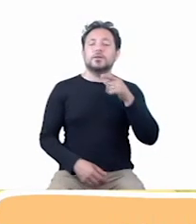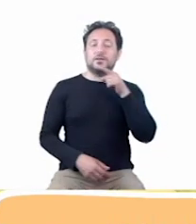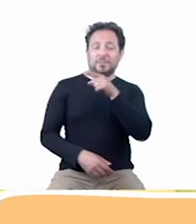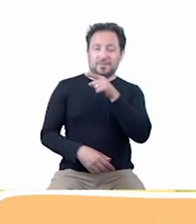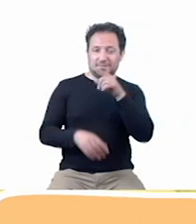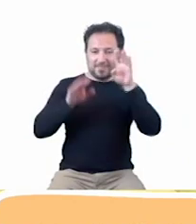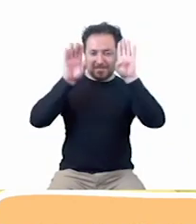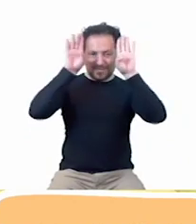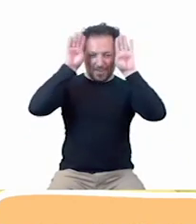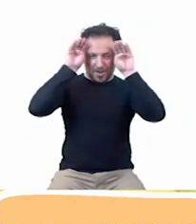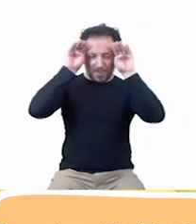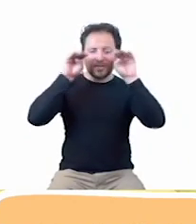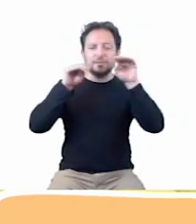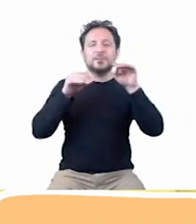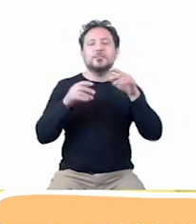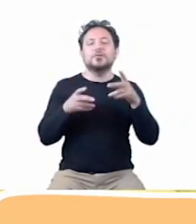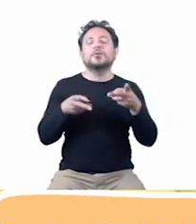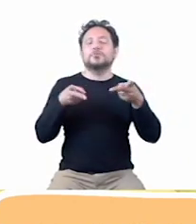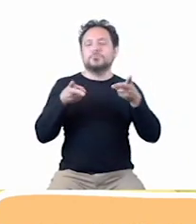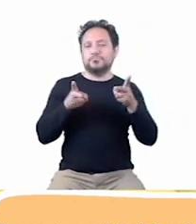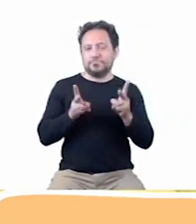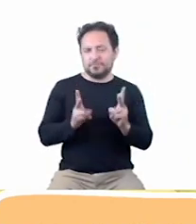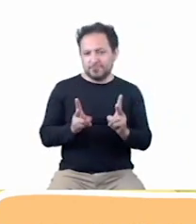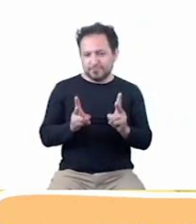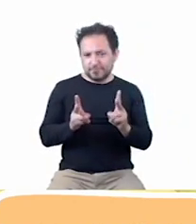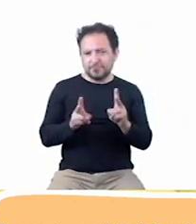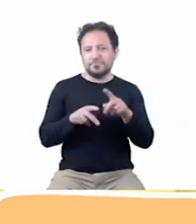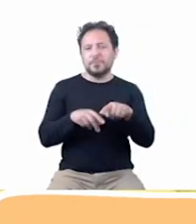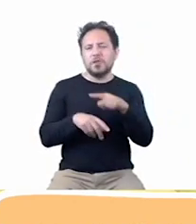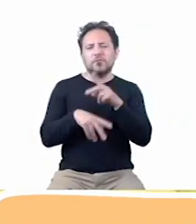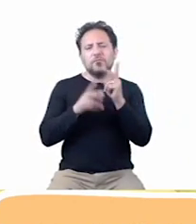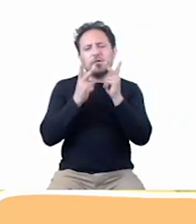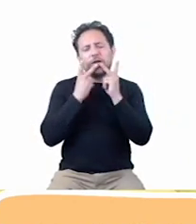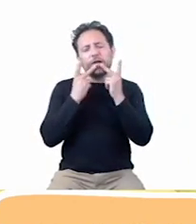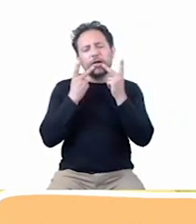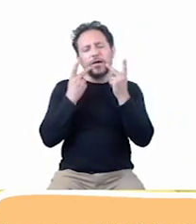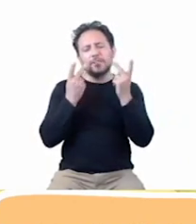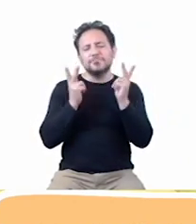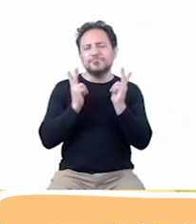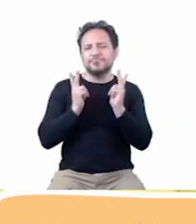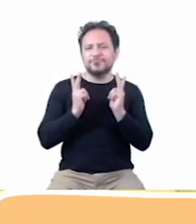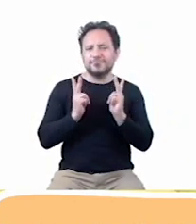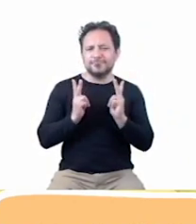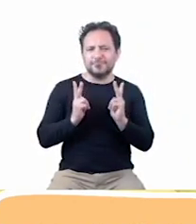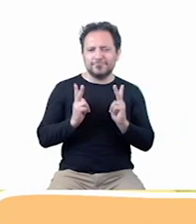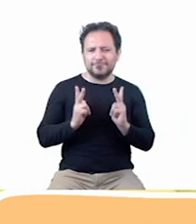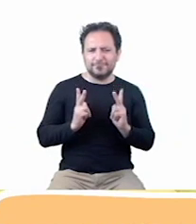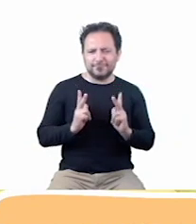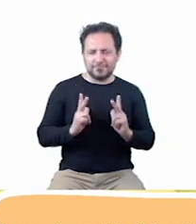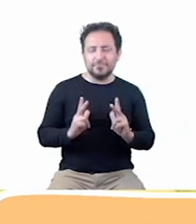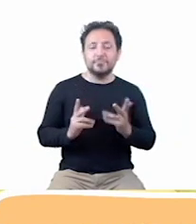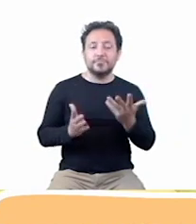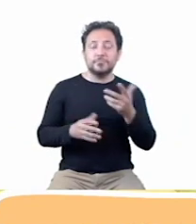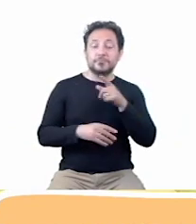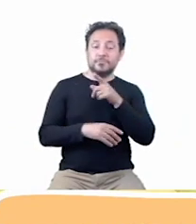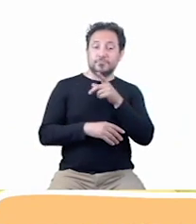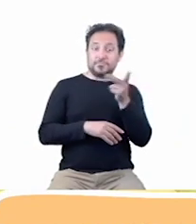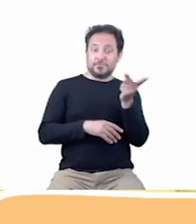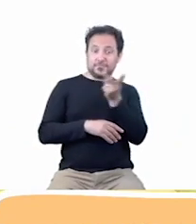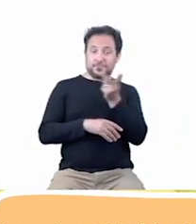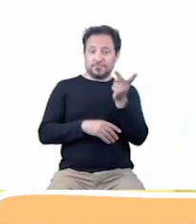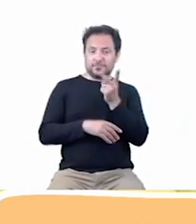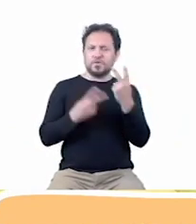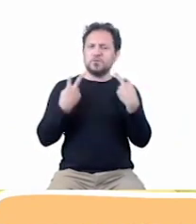Spesso stava seduto, felice e beato. La loro vita era tranquilla.